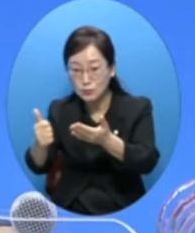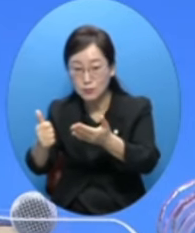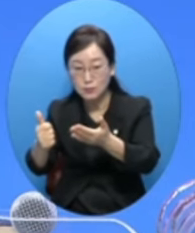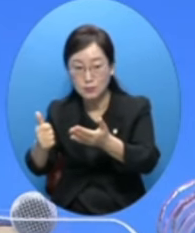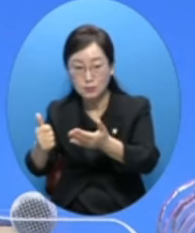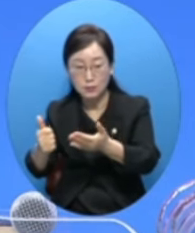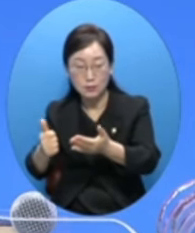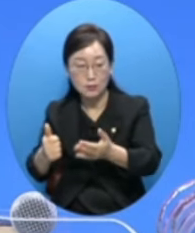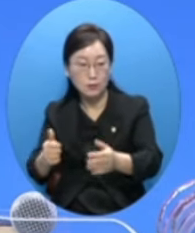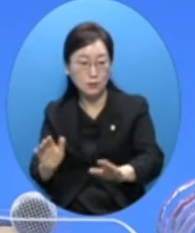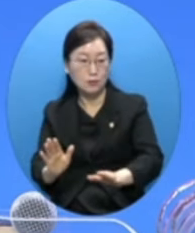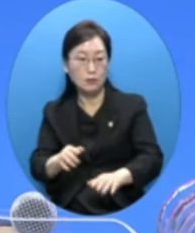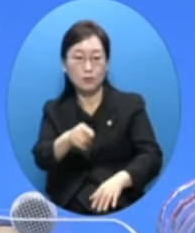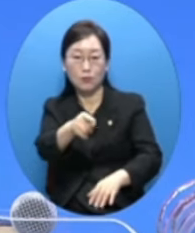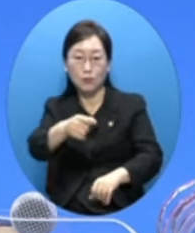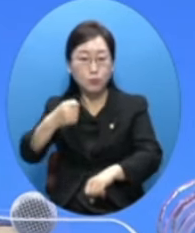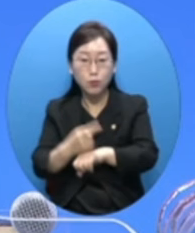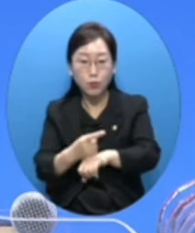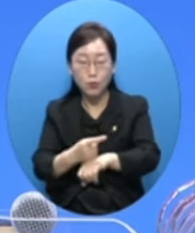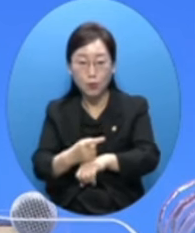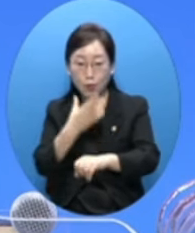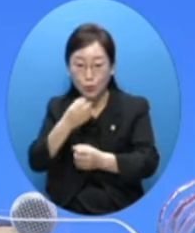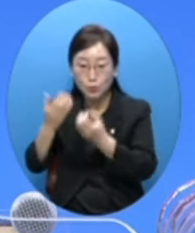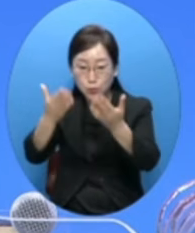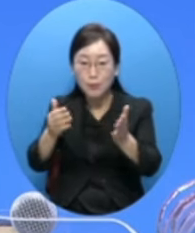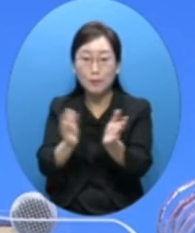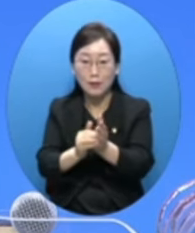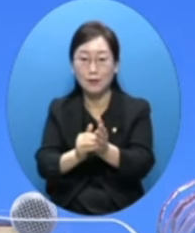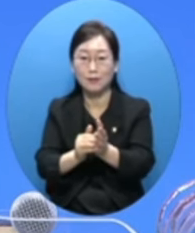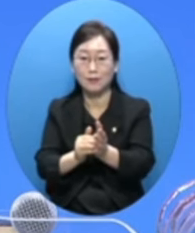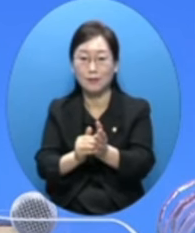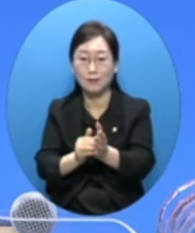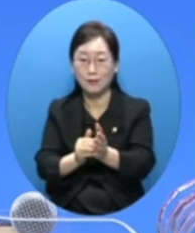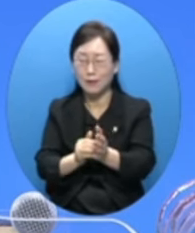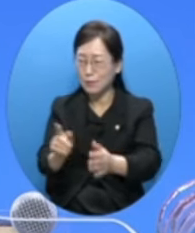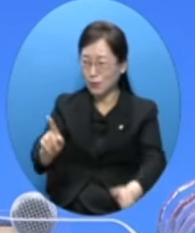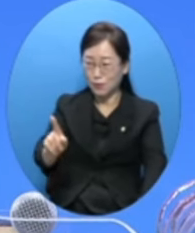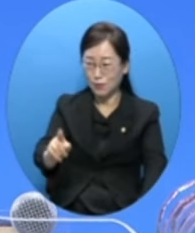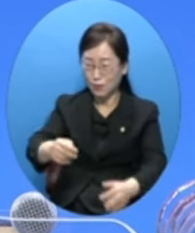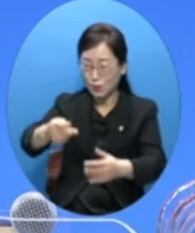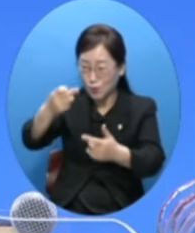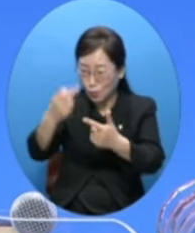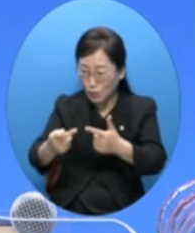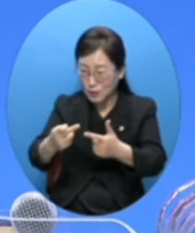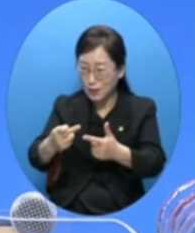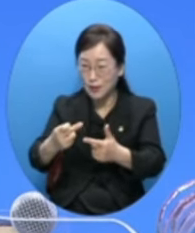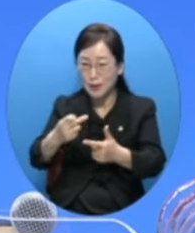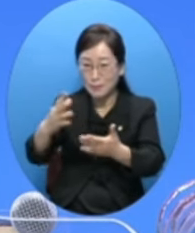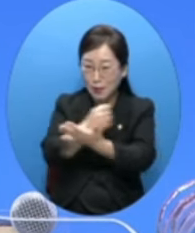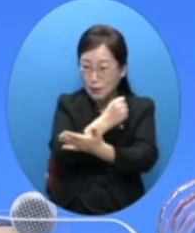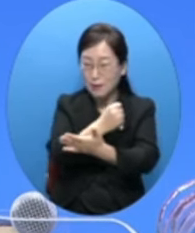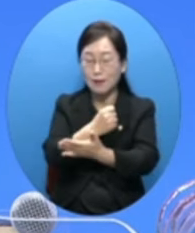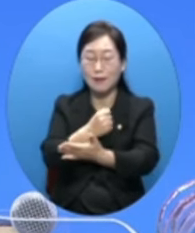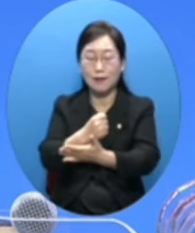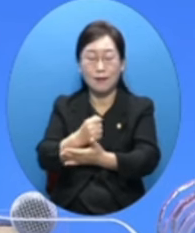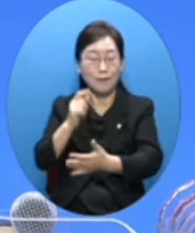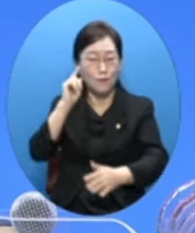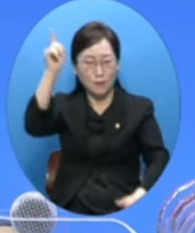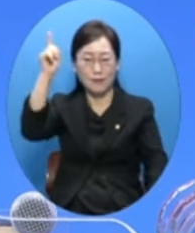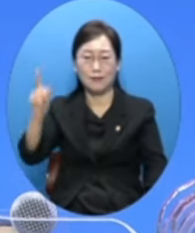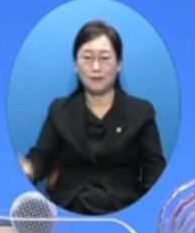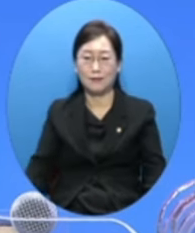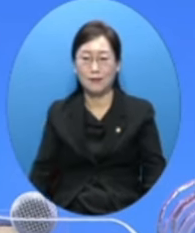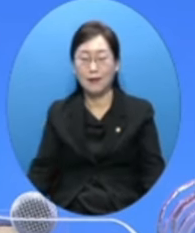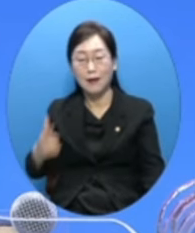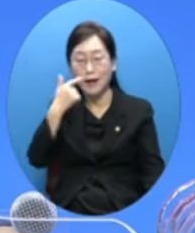내가 축복기도 다 해줬다. 동생이 와서 기도받는 걸 알게 되고 분노했습니다. 아버지